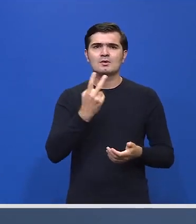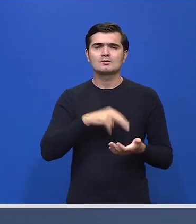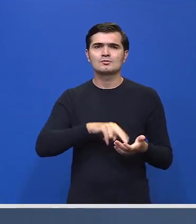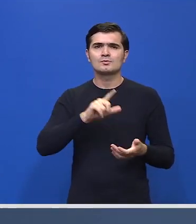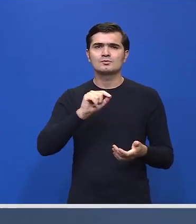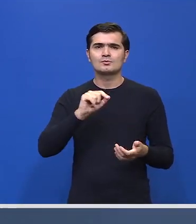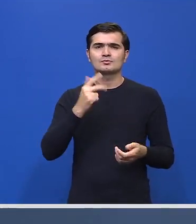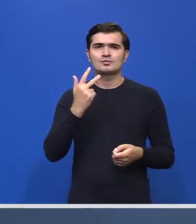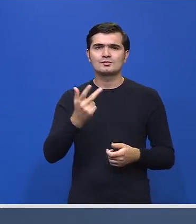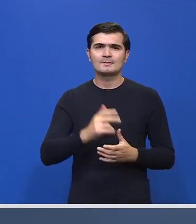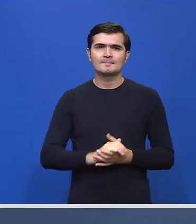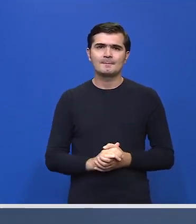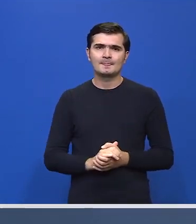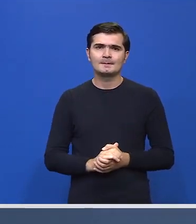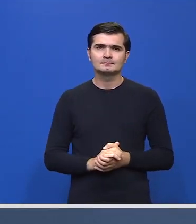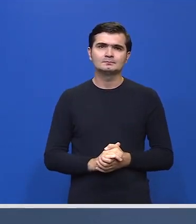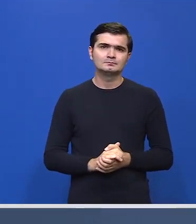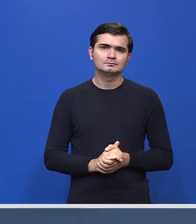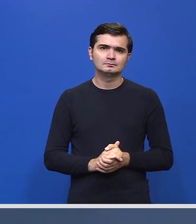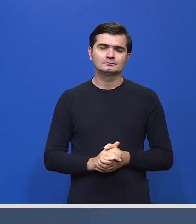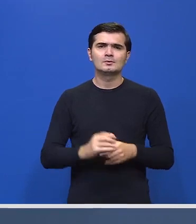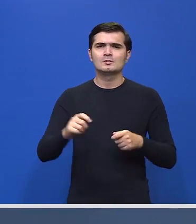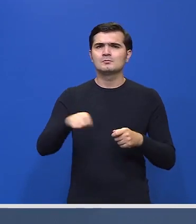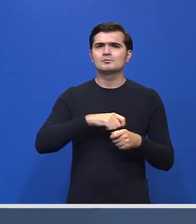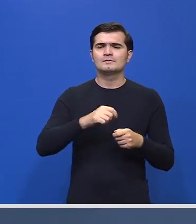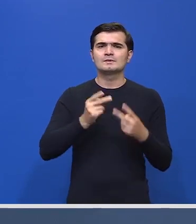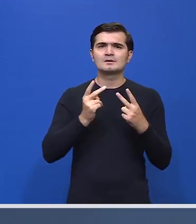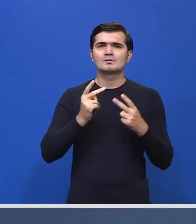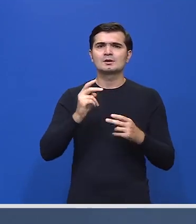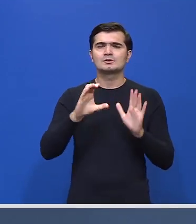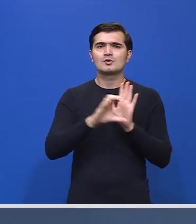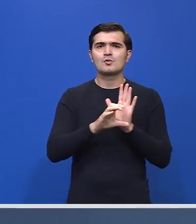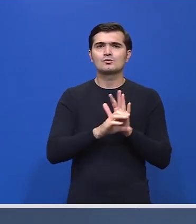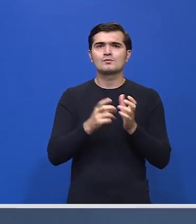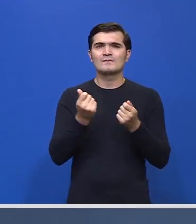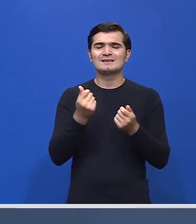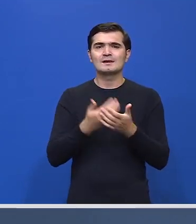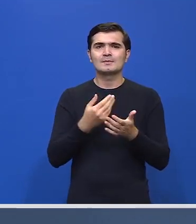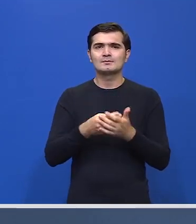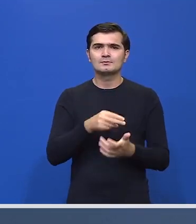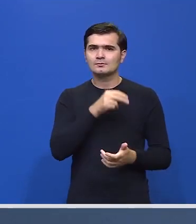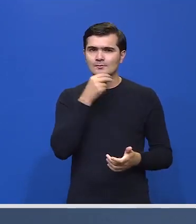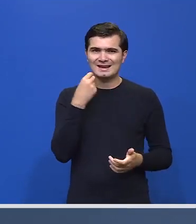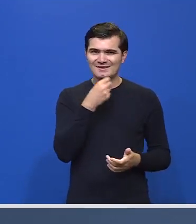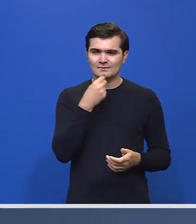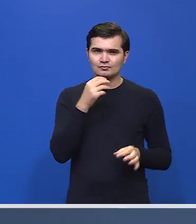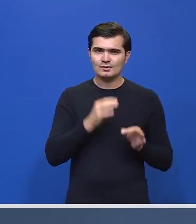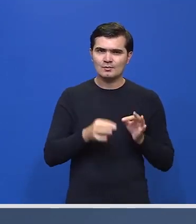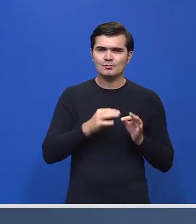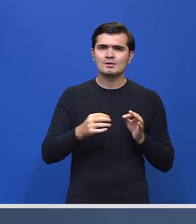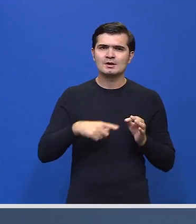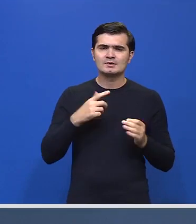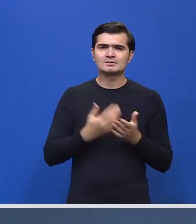ianuarie 2023. Modificări importante ale codului fiscal în beneficiul economiei din punctul nostru de vedere o reprezintă